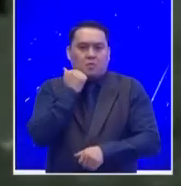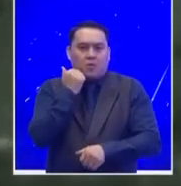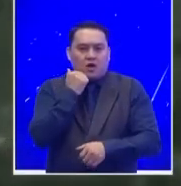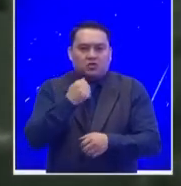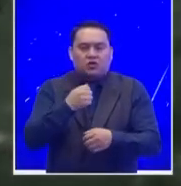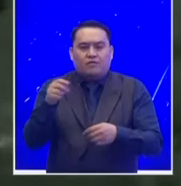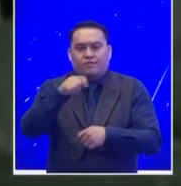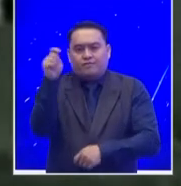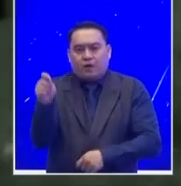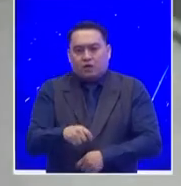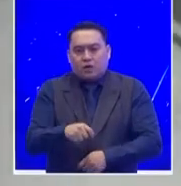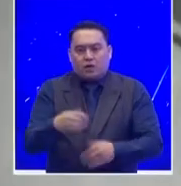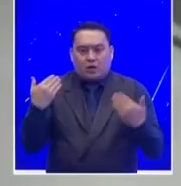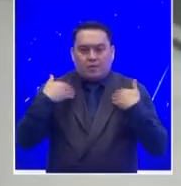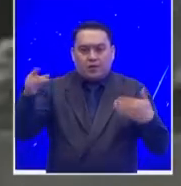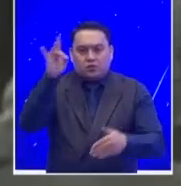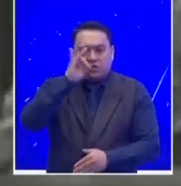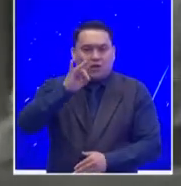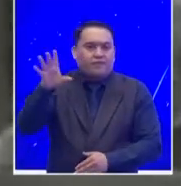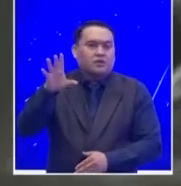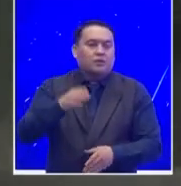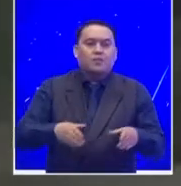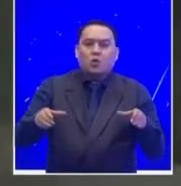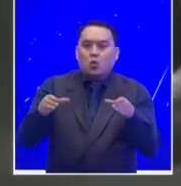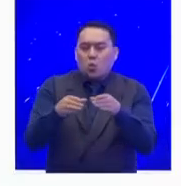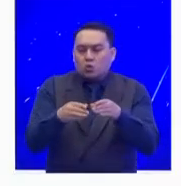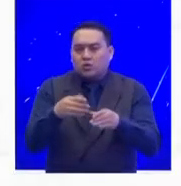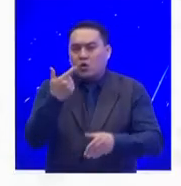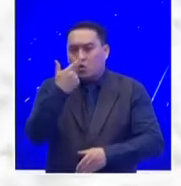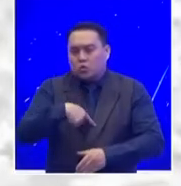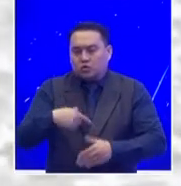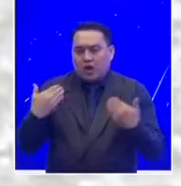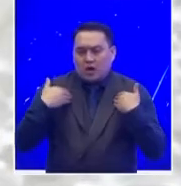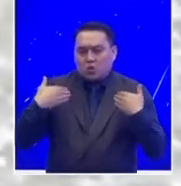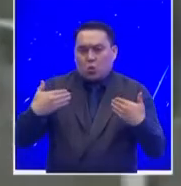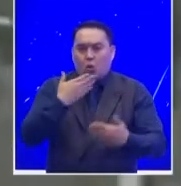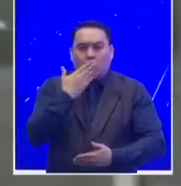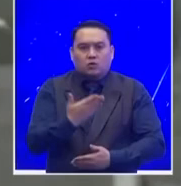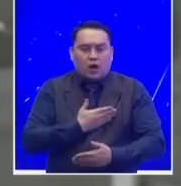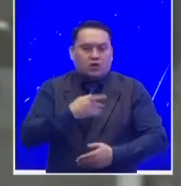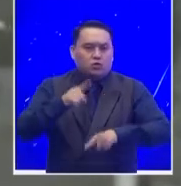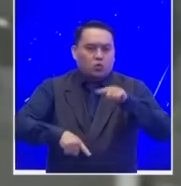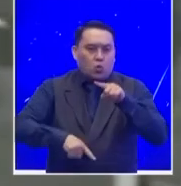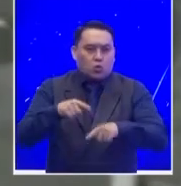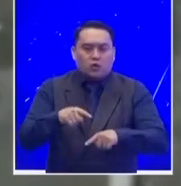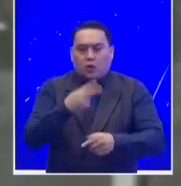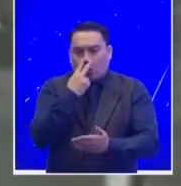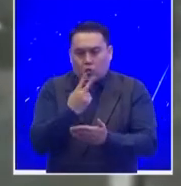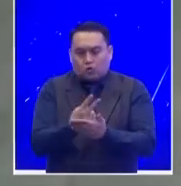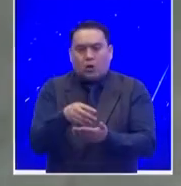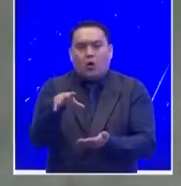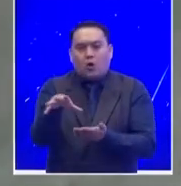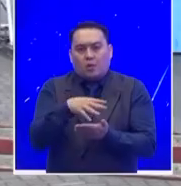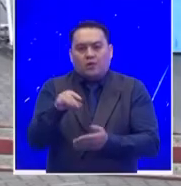түбіндегі шайқаста ерліктерімен әйгілі болды. Ұйым жауынгерлік табандылық пен ерліктің отанға шексіз берілген үлгісі ретінде